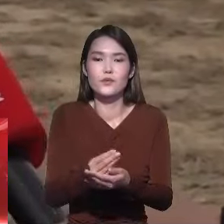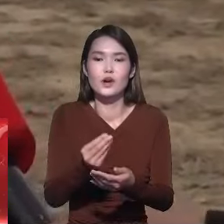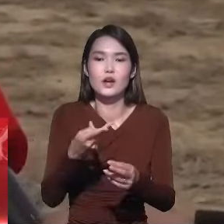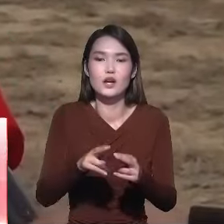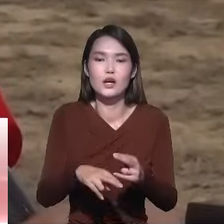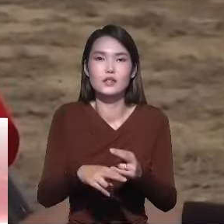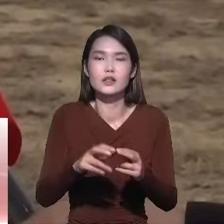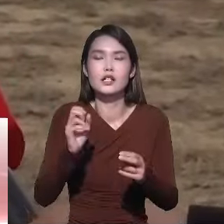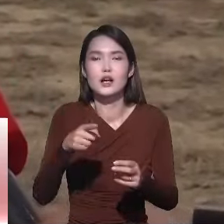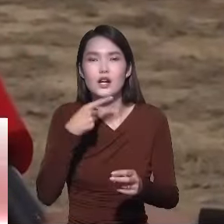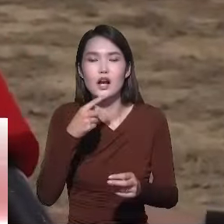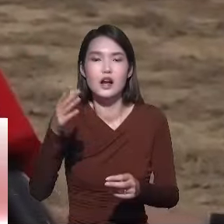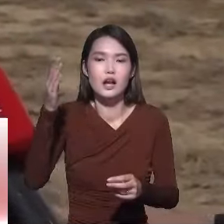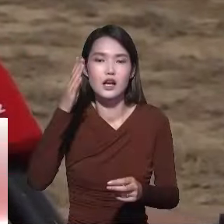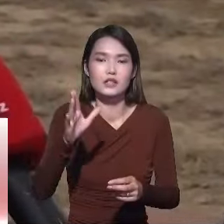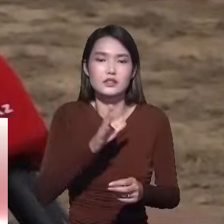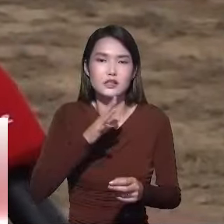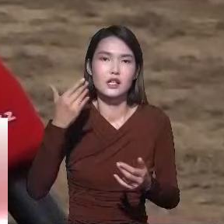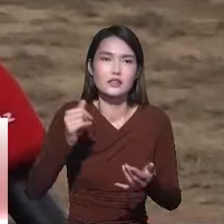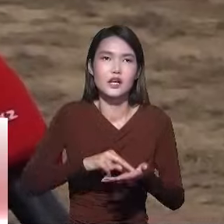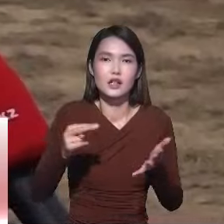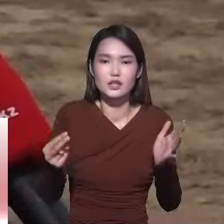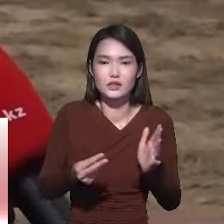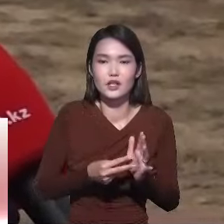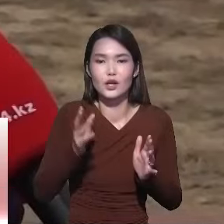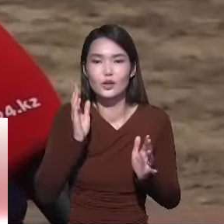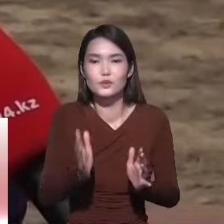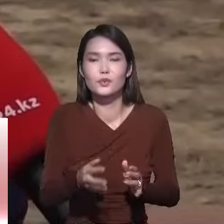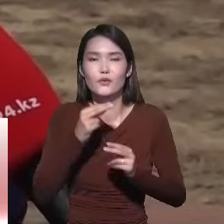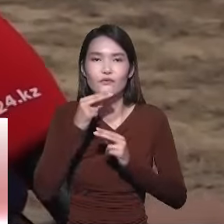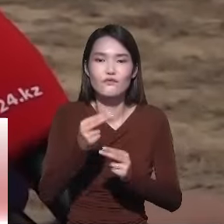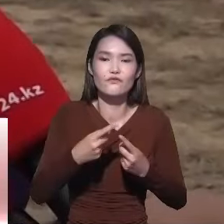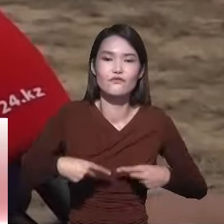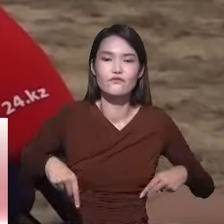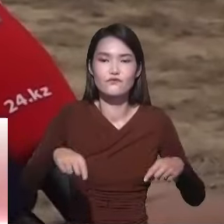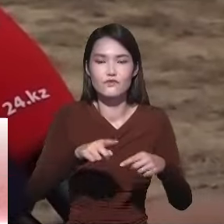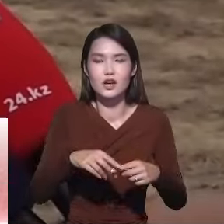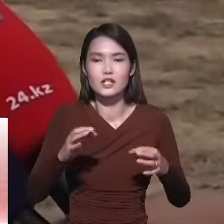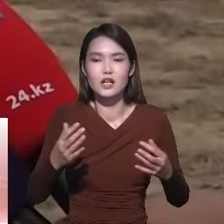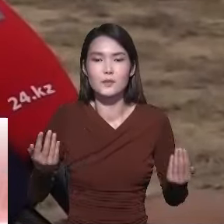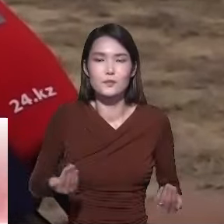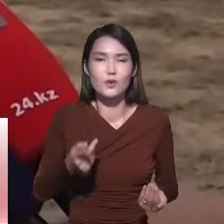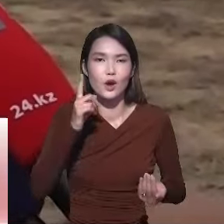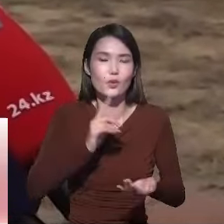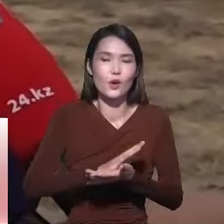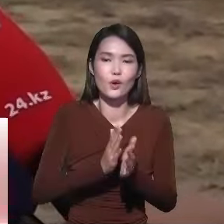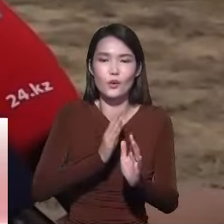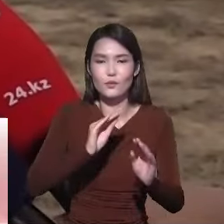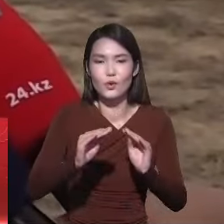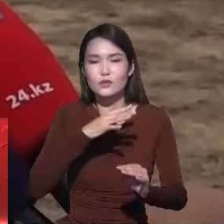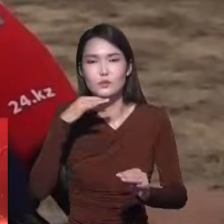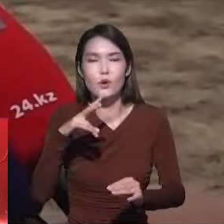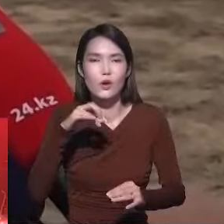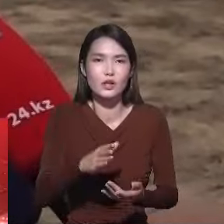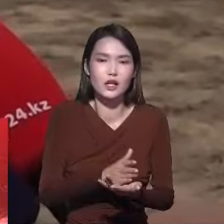Как сказал аким, этот праздник теперь планируется проводить чаще и уделять внимание не меньше, чем Амалу, и это приятно слышать. Ведь о нас много лет особо